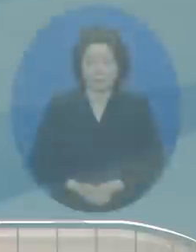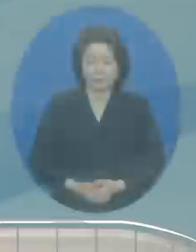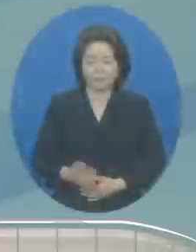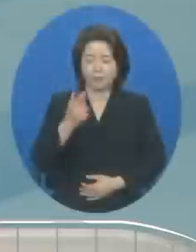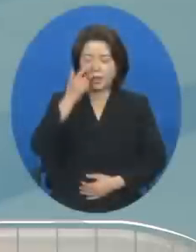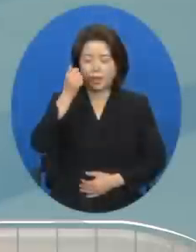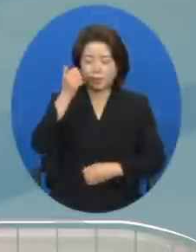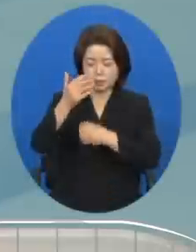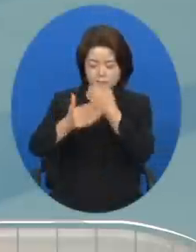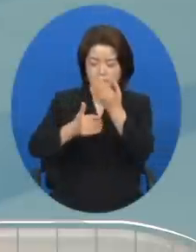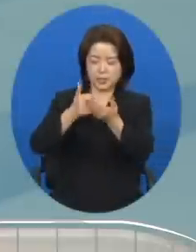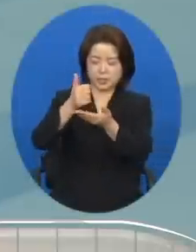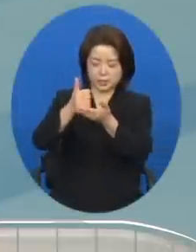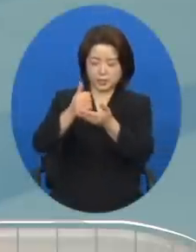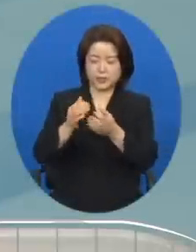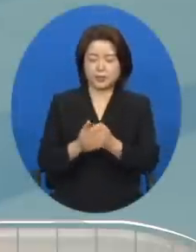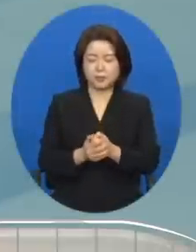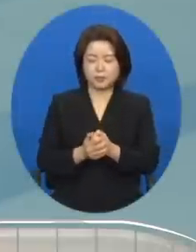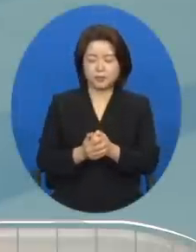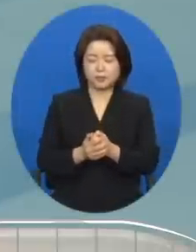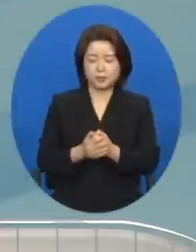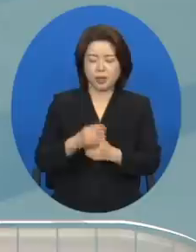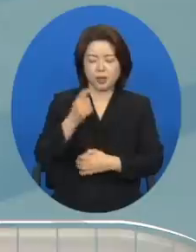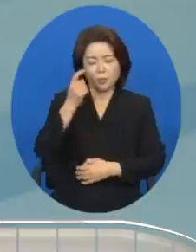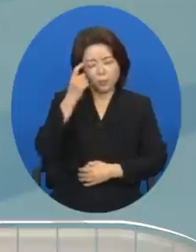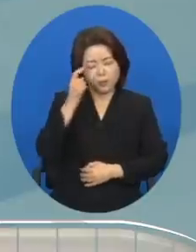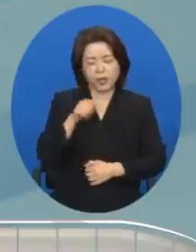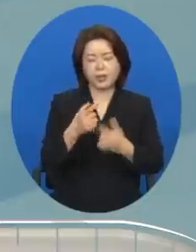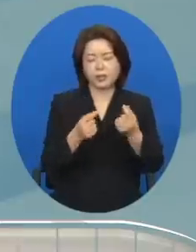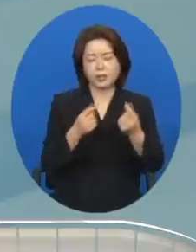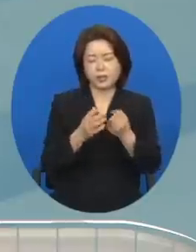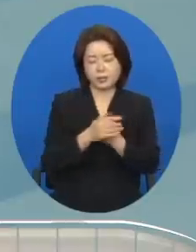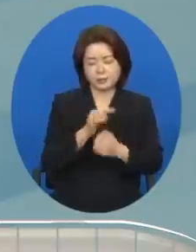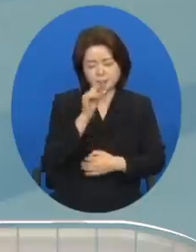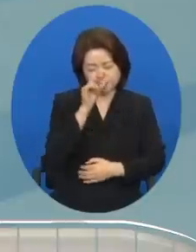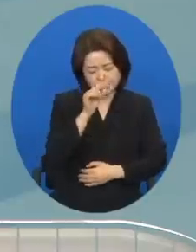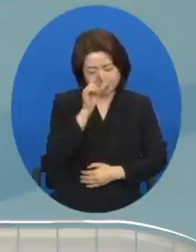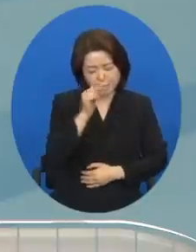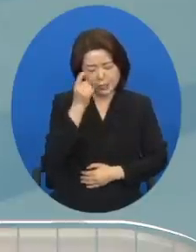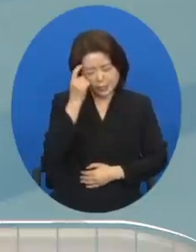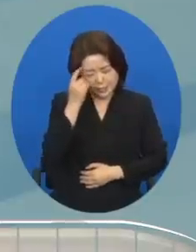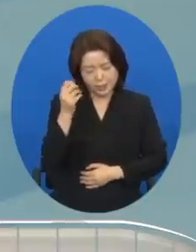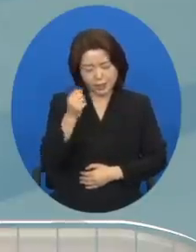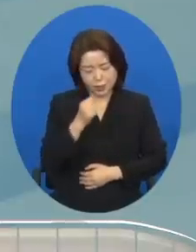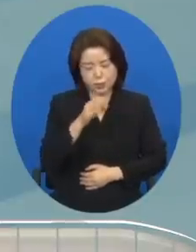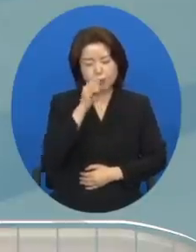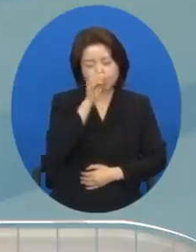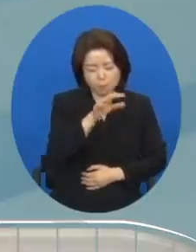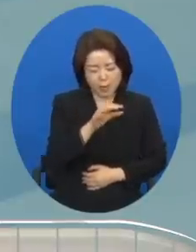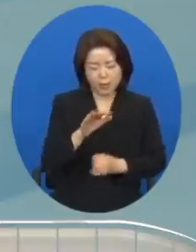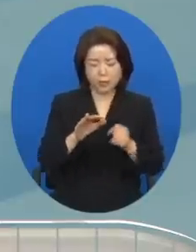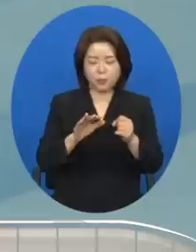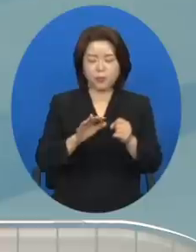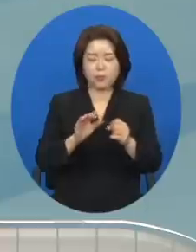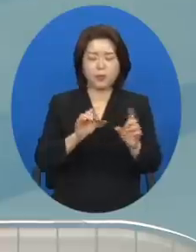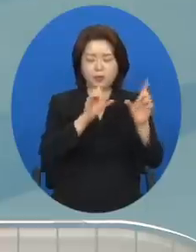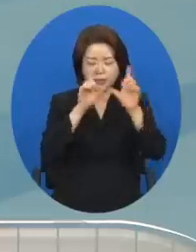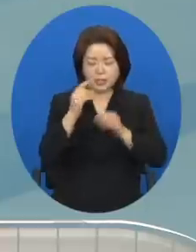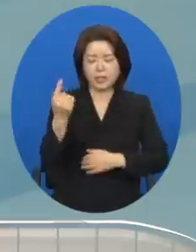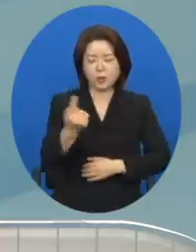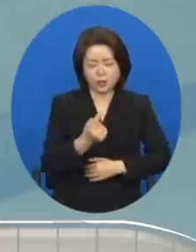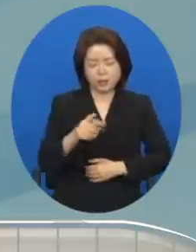아버지 하나님, 왜 그렇게 까다롭게만 생각하고 말하고 살았는지